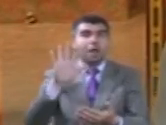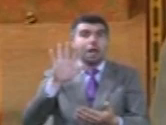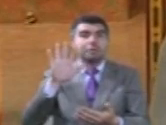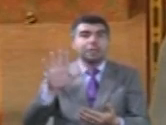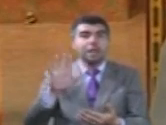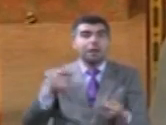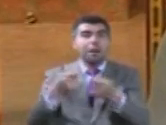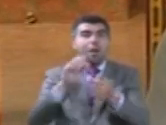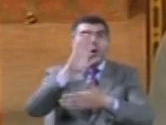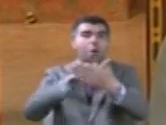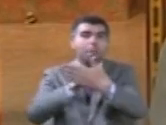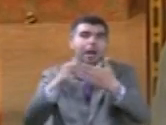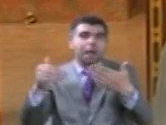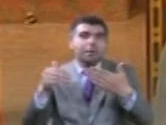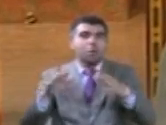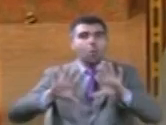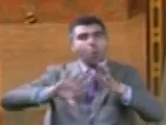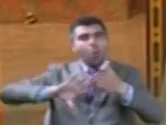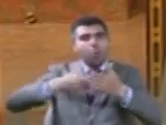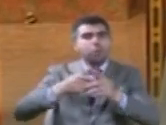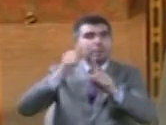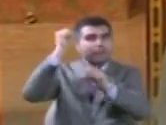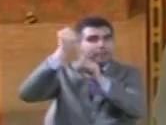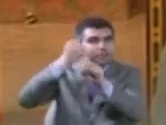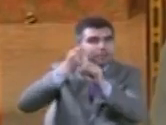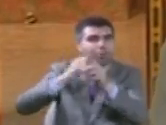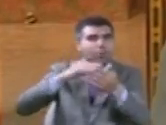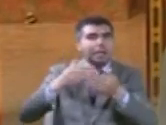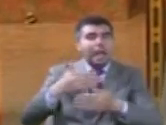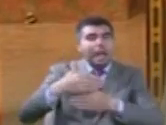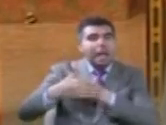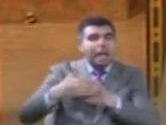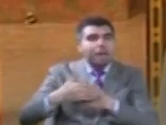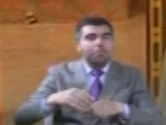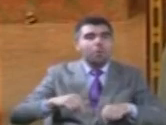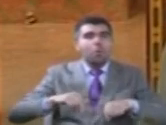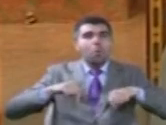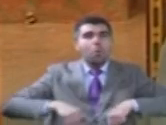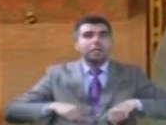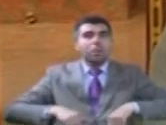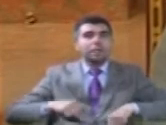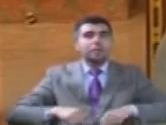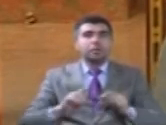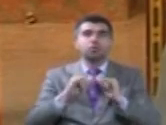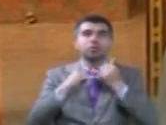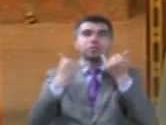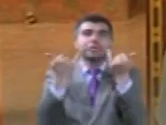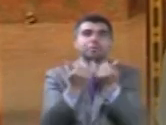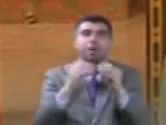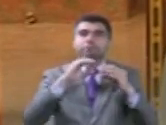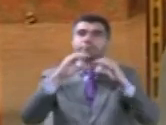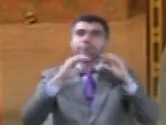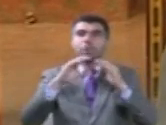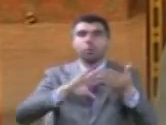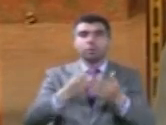الوطنية درنا تقييم شامل وسوف يعرض على اللجنة الوزارية مستقبلاً في هذه الأيام القريبة. لكن هذاك